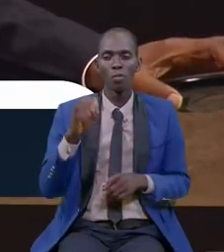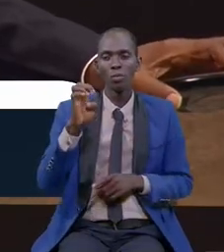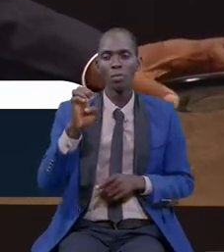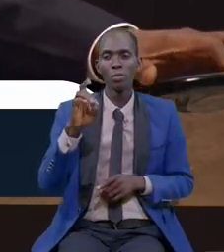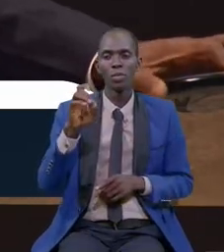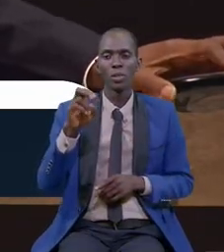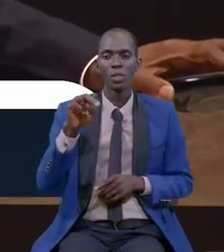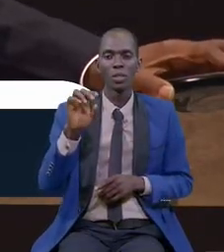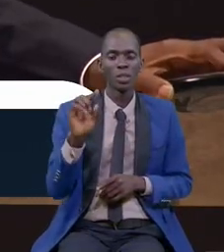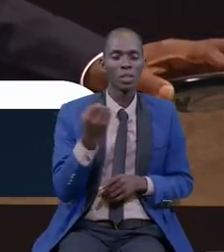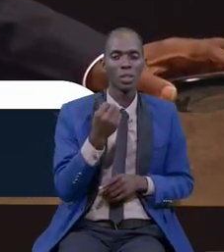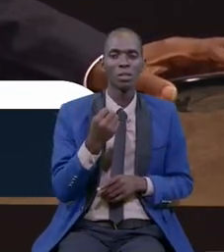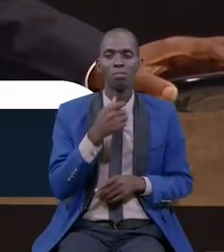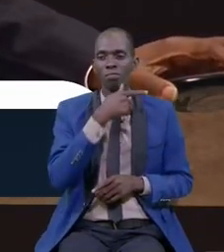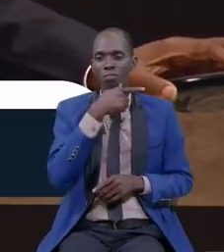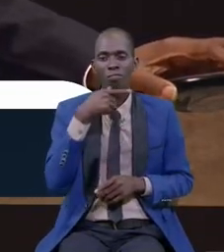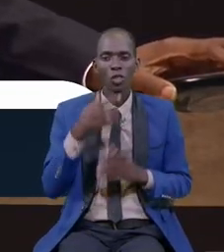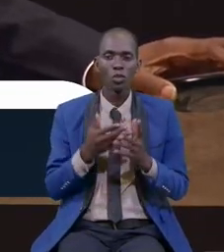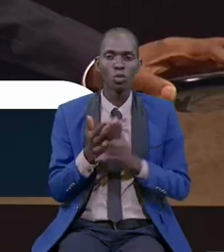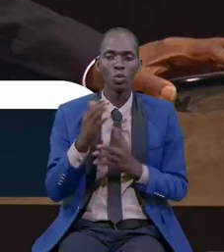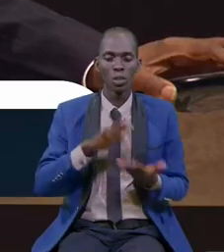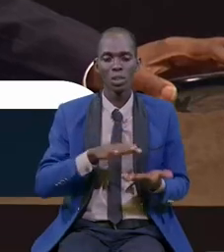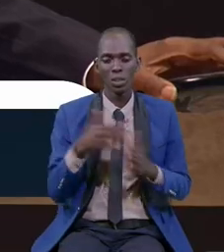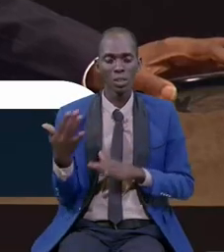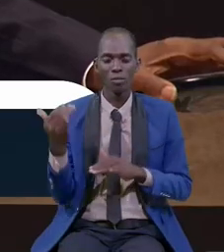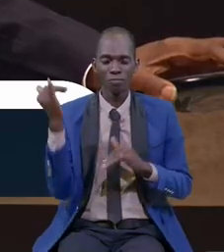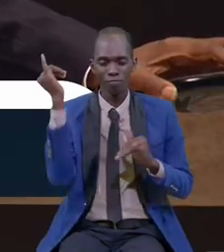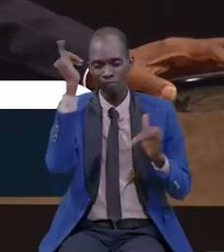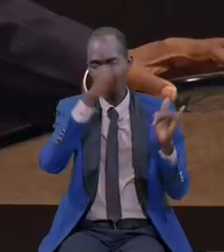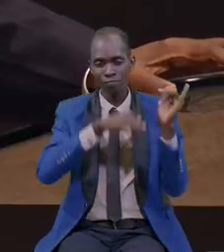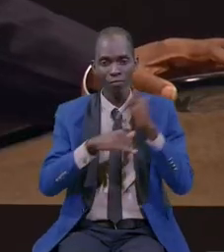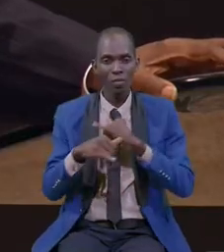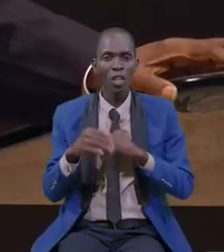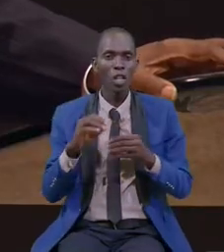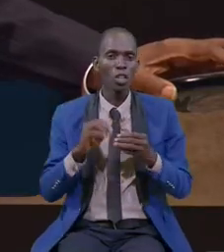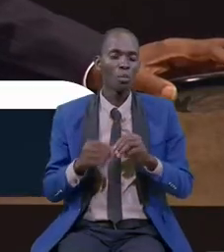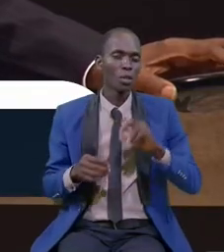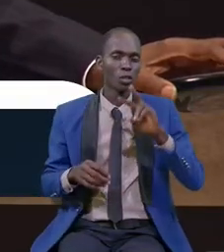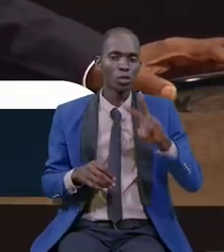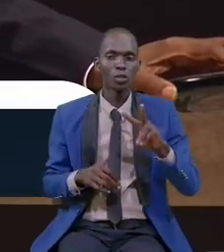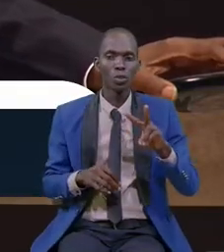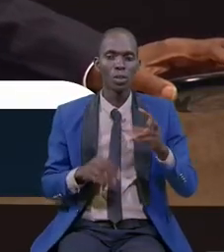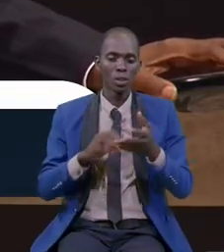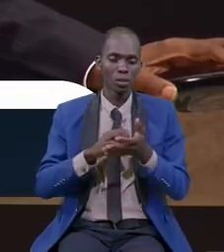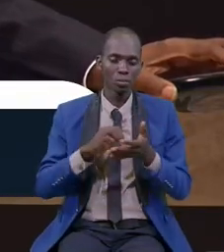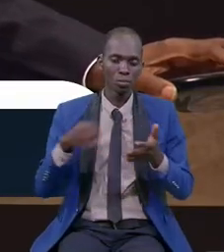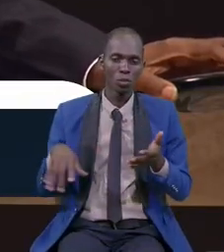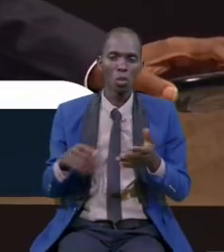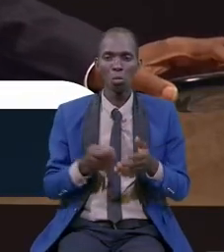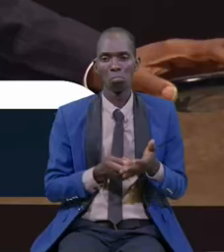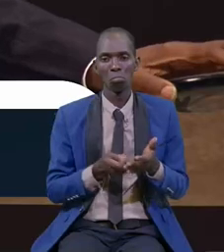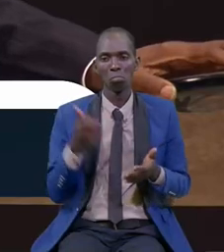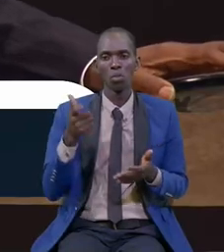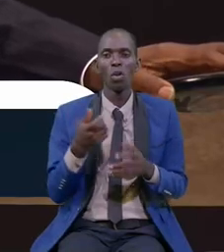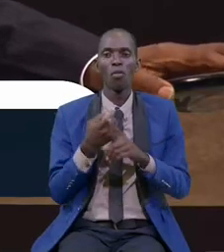folie mortelle numéro 2 l'élimination du rassemblement